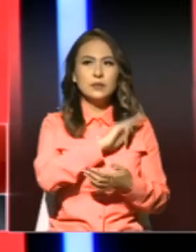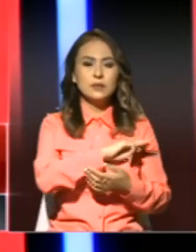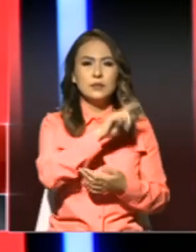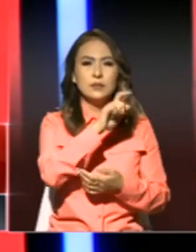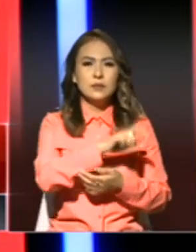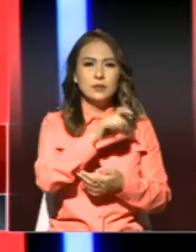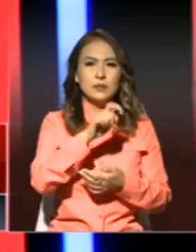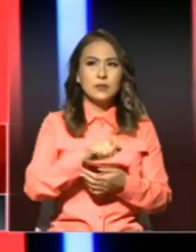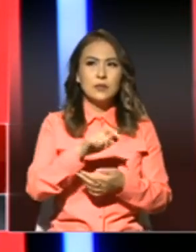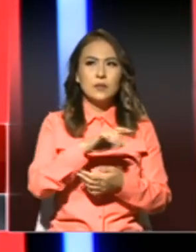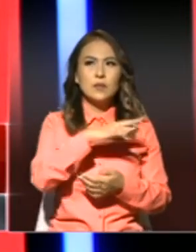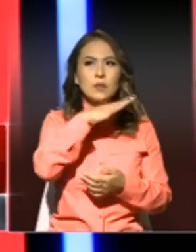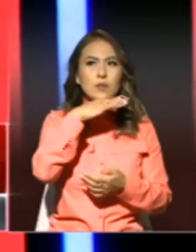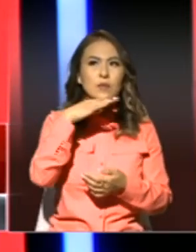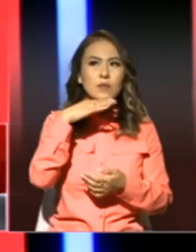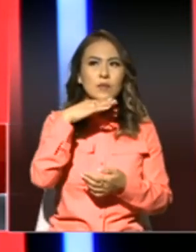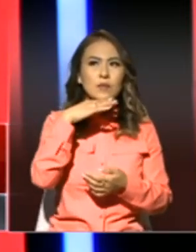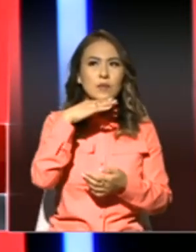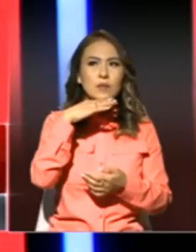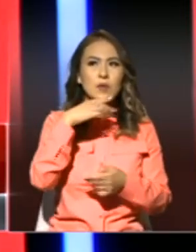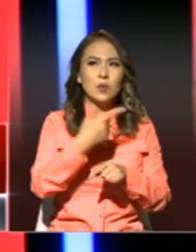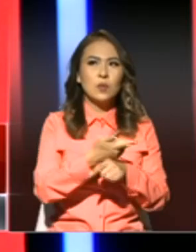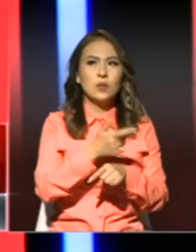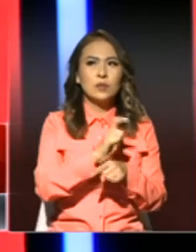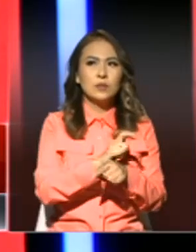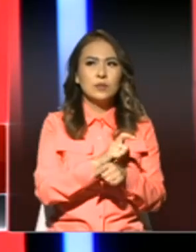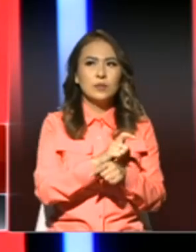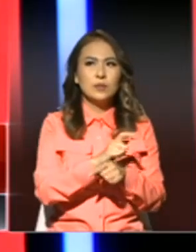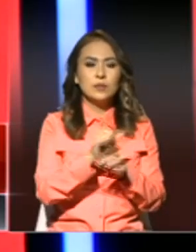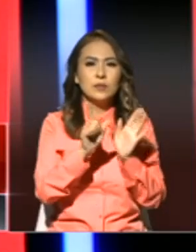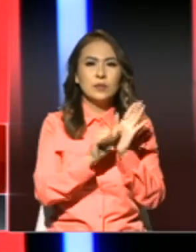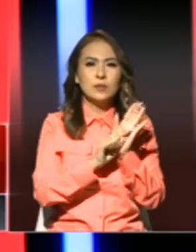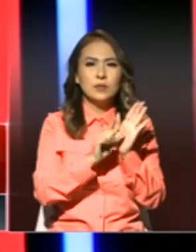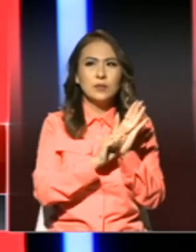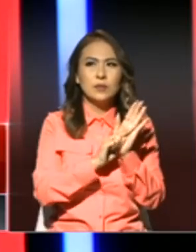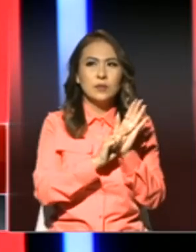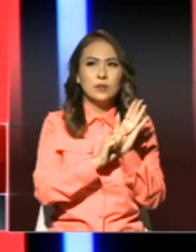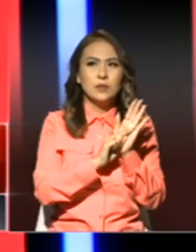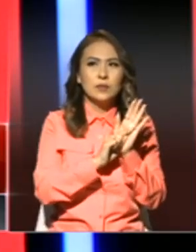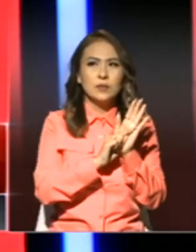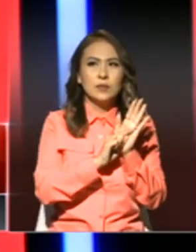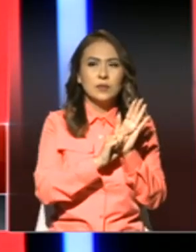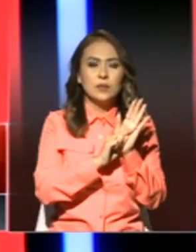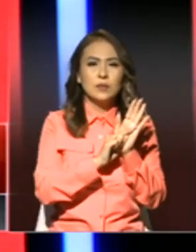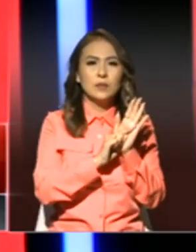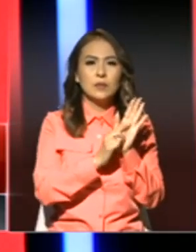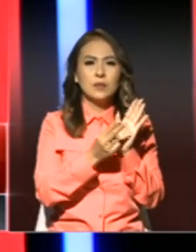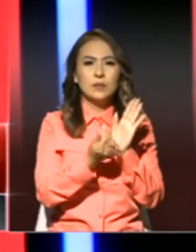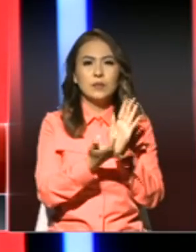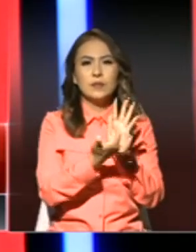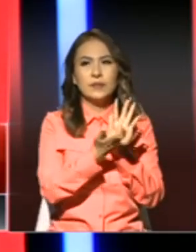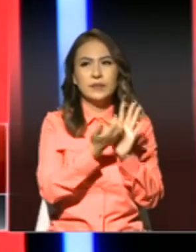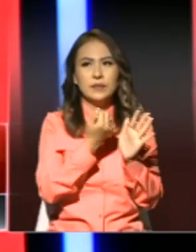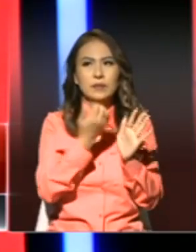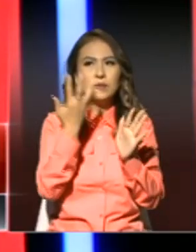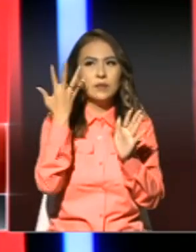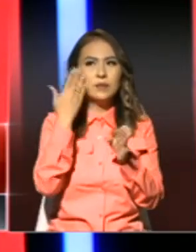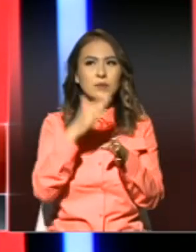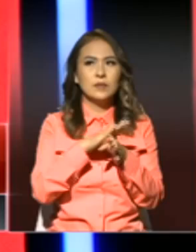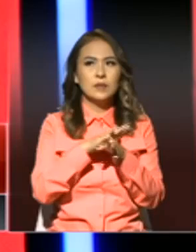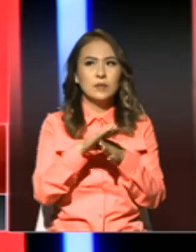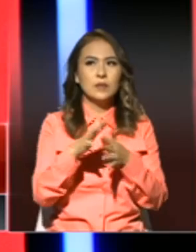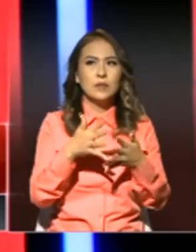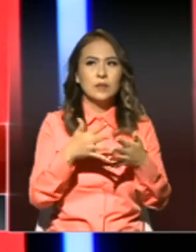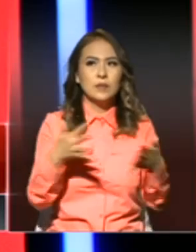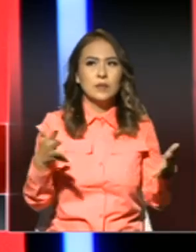қызметкерлер, жұмысшылардың көбі, өте көбі мына зейнетақының ақшасын алып қолданған кезде басым